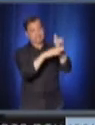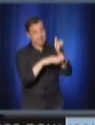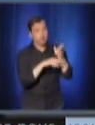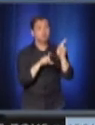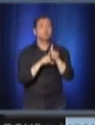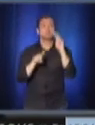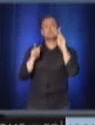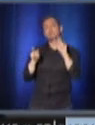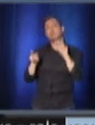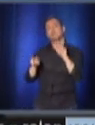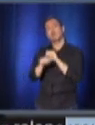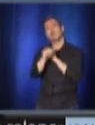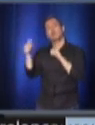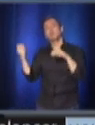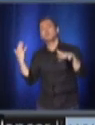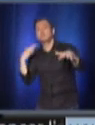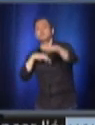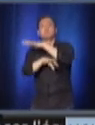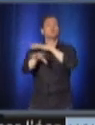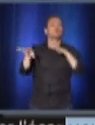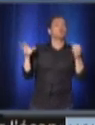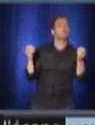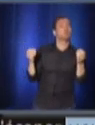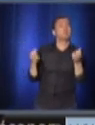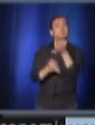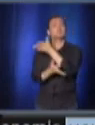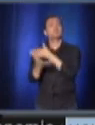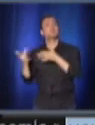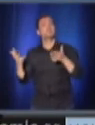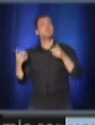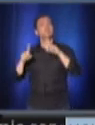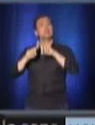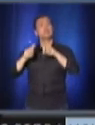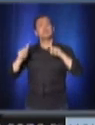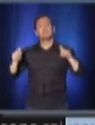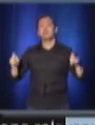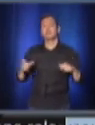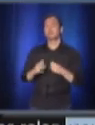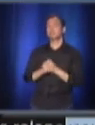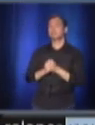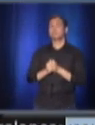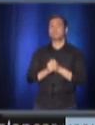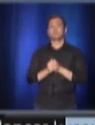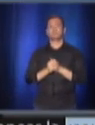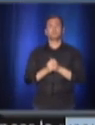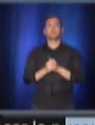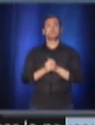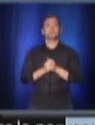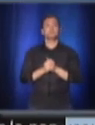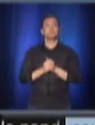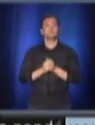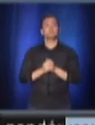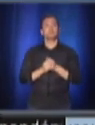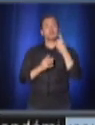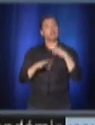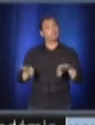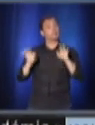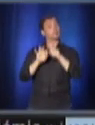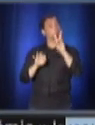qui circule dans l'hémisphère sud de pouvoir... et je vous dis que si on maintient la distanciation de 2